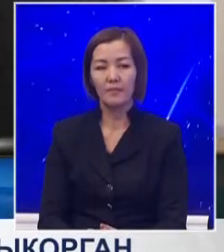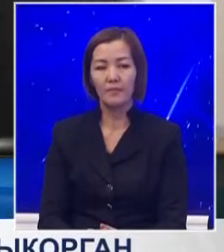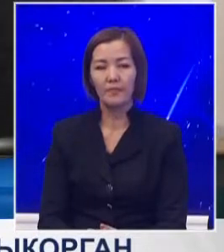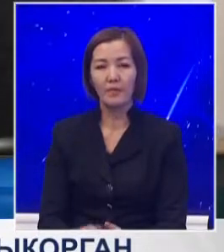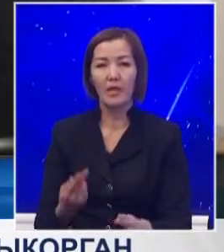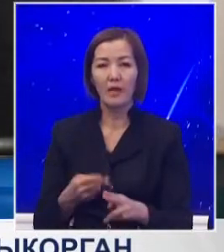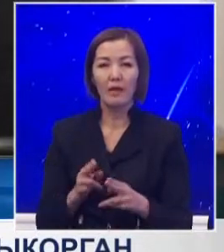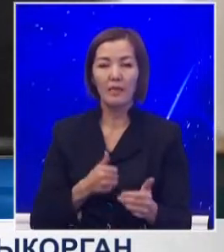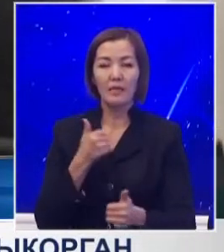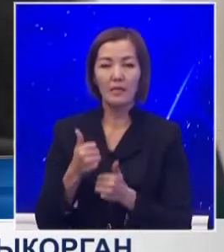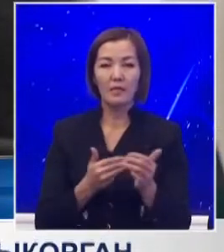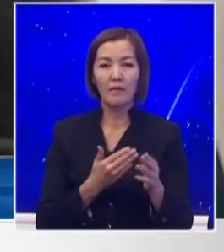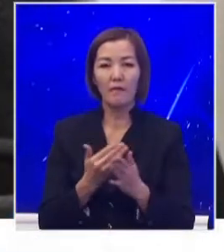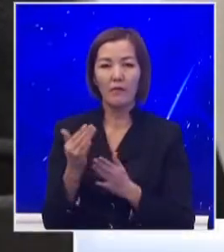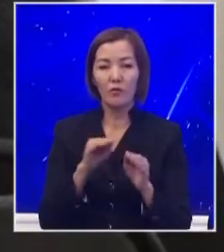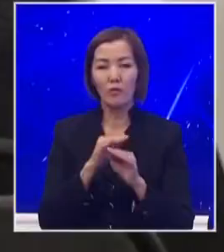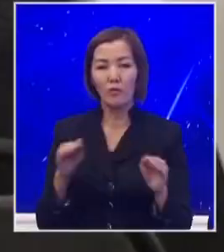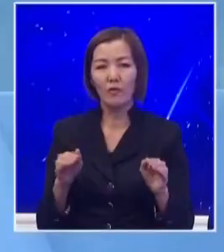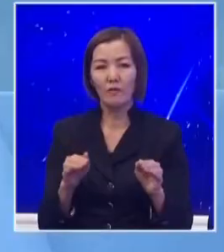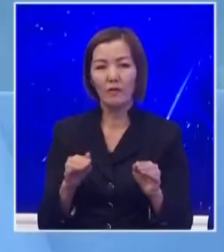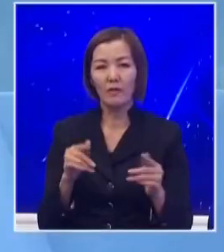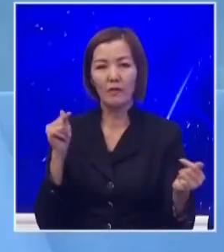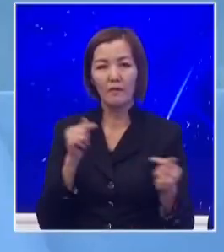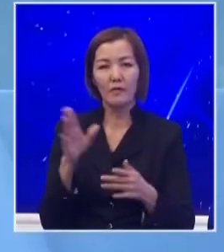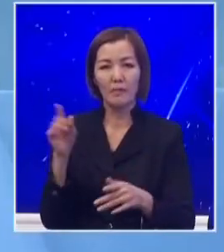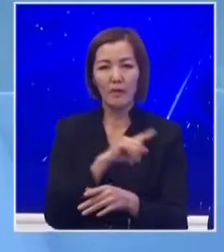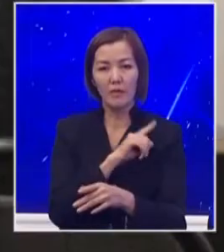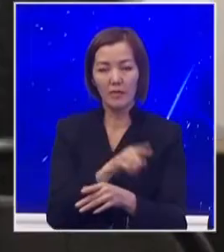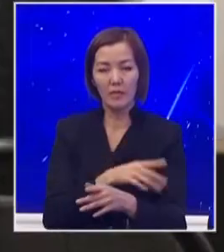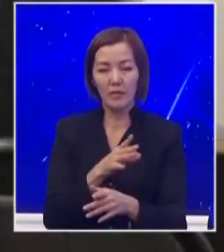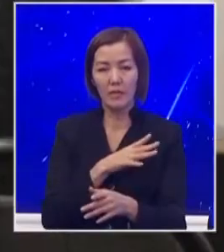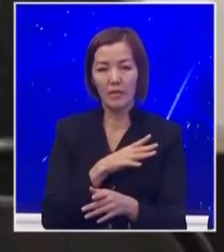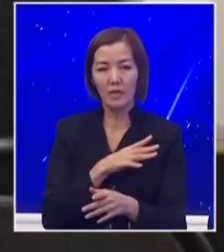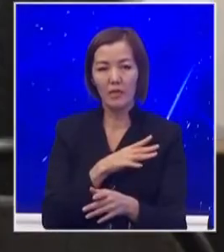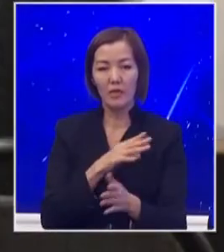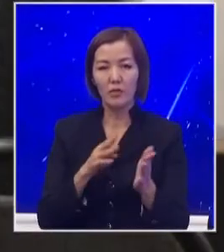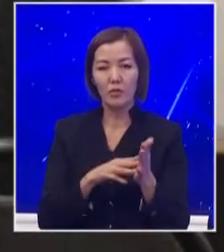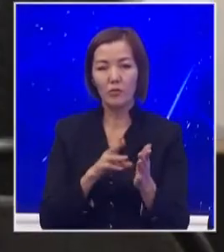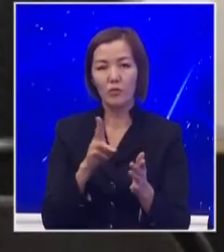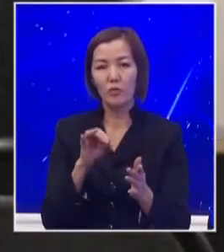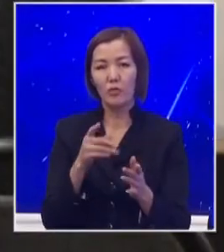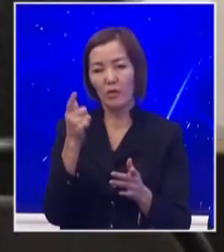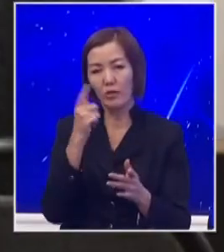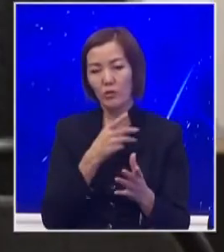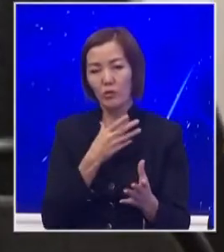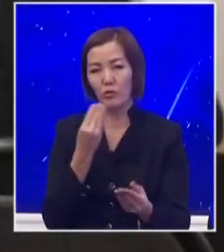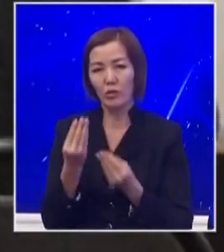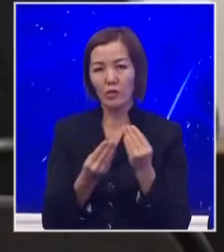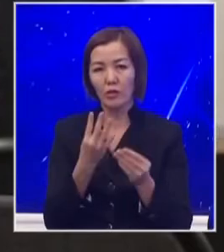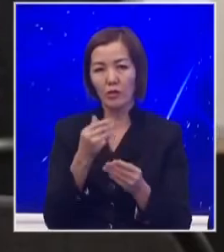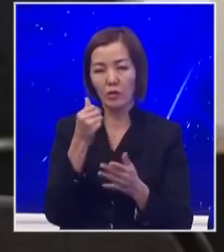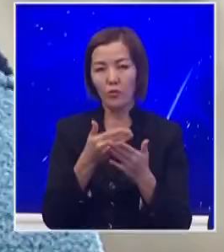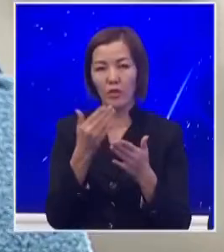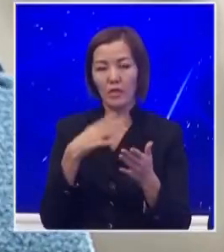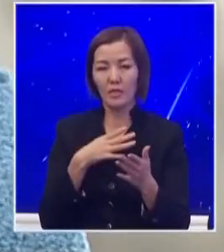Это состязание проходит на очень высоком уровне. Все противники хорошо подготовлены. В Тогос-Кумалак я всерьез увлеклась 4 года назад.